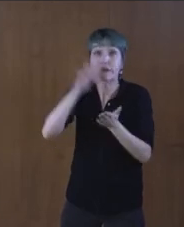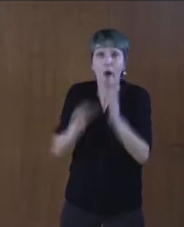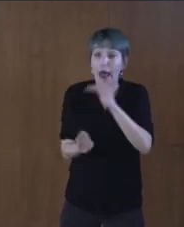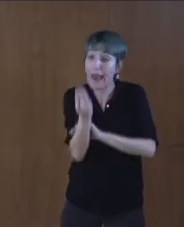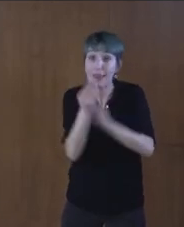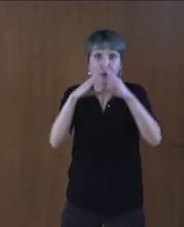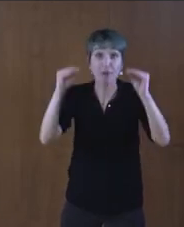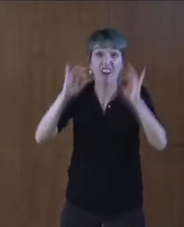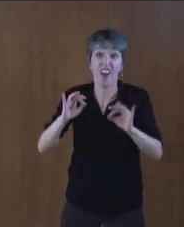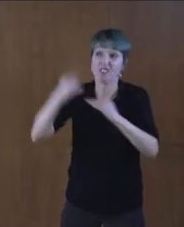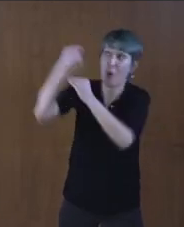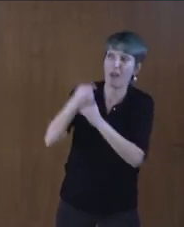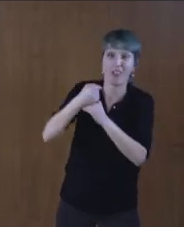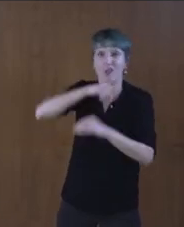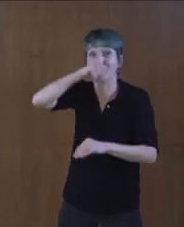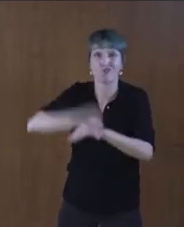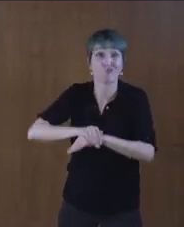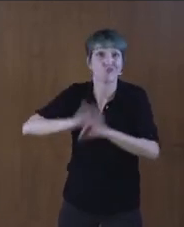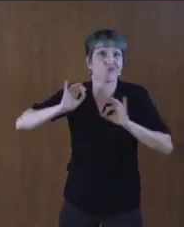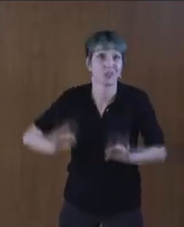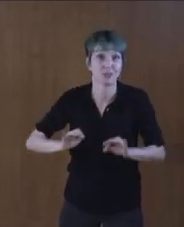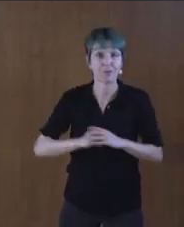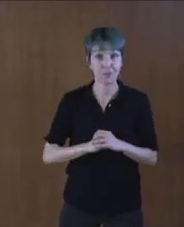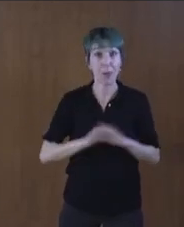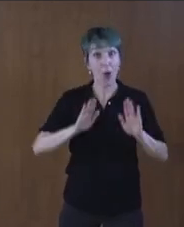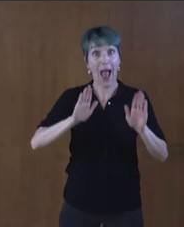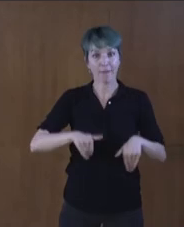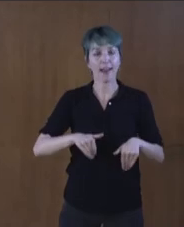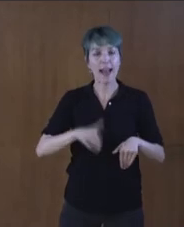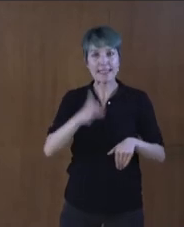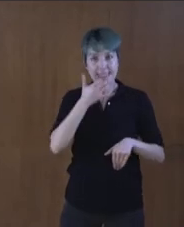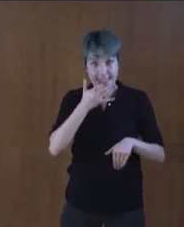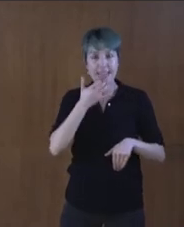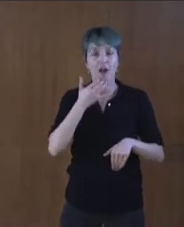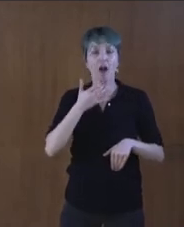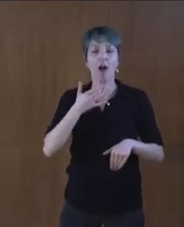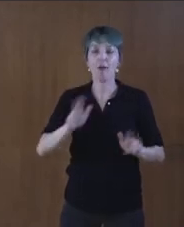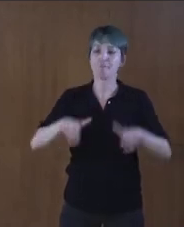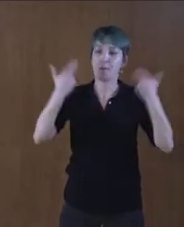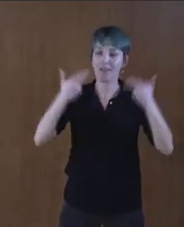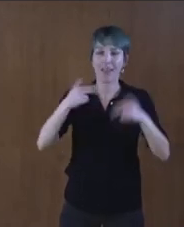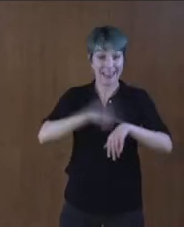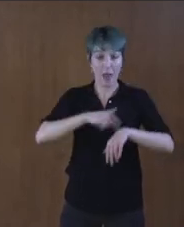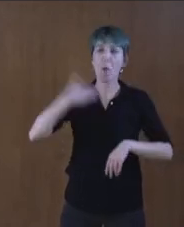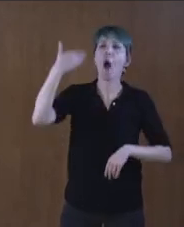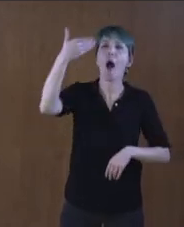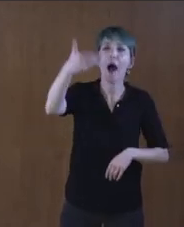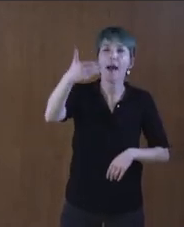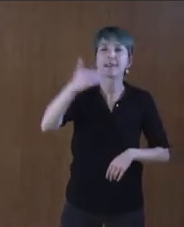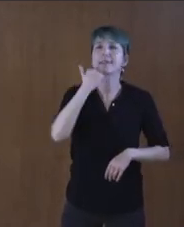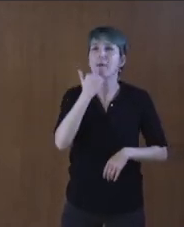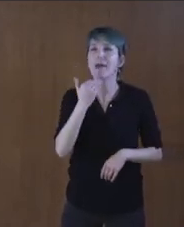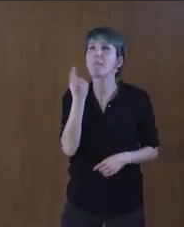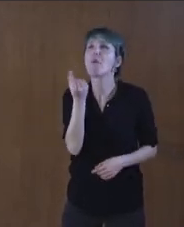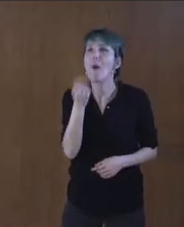on som. Ens permetrien amb el temps saber allò que deia al començament. Quan val